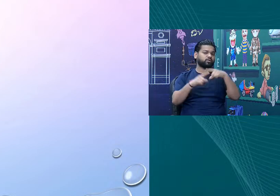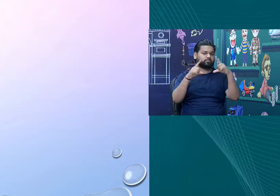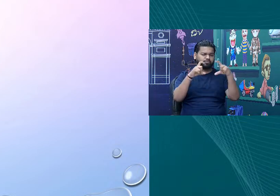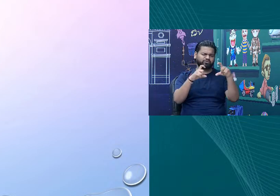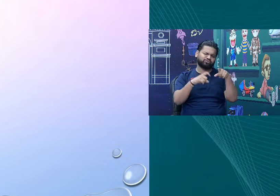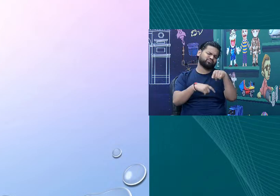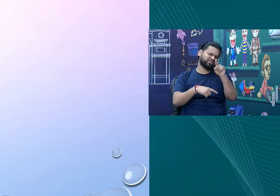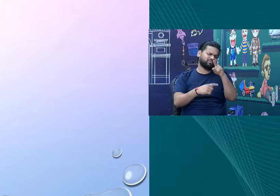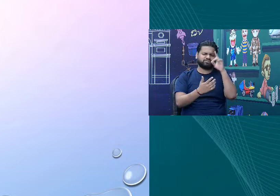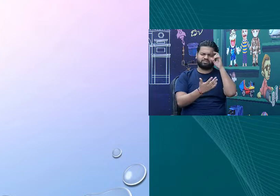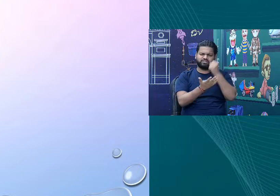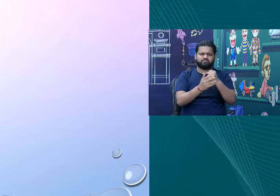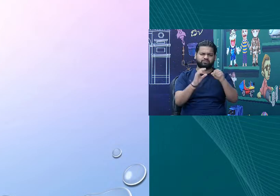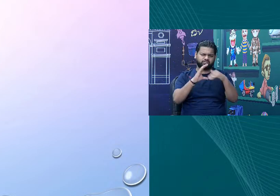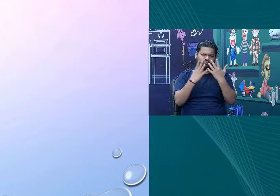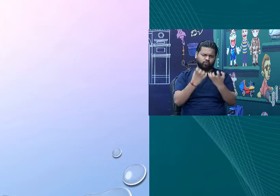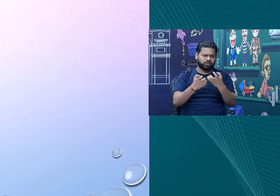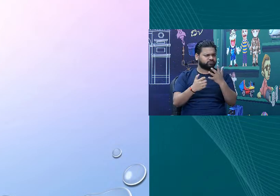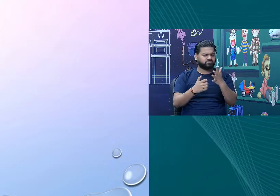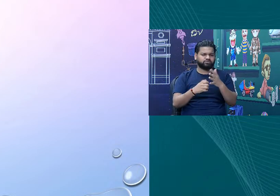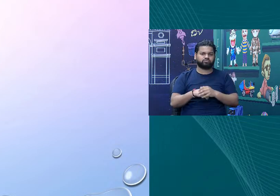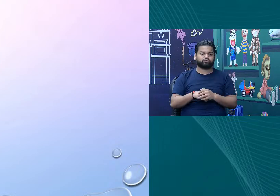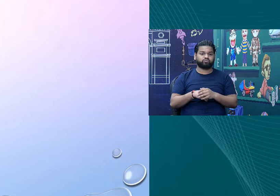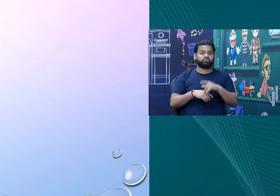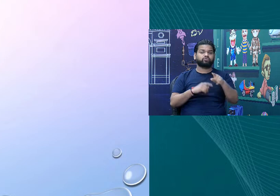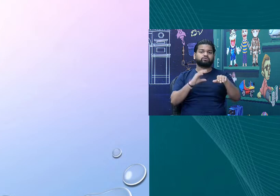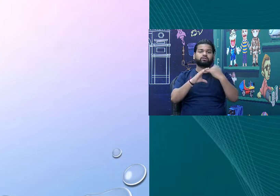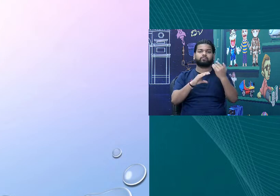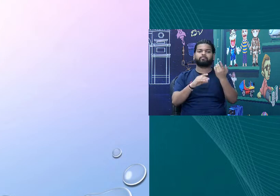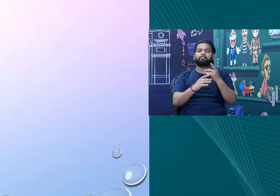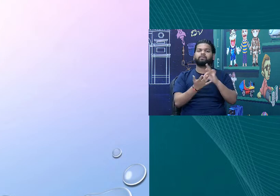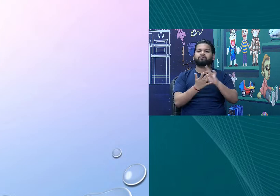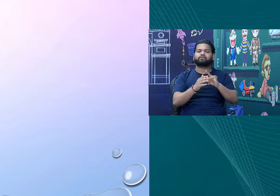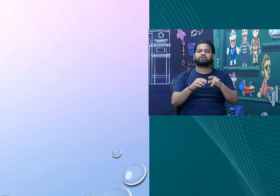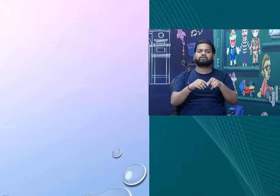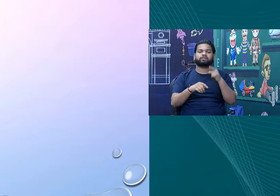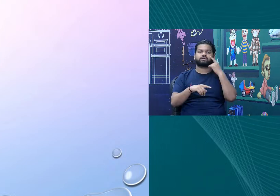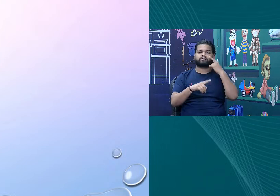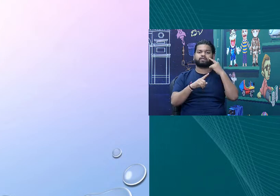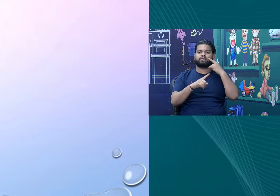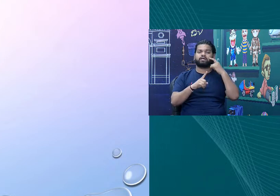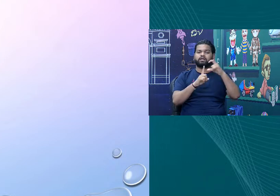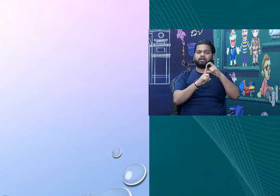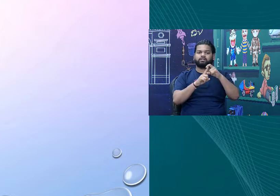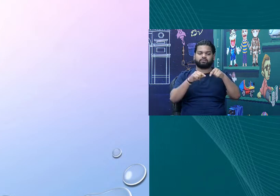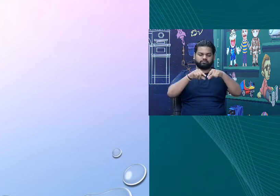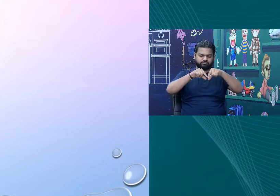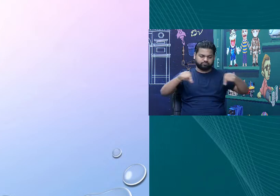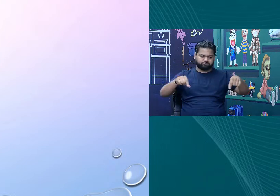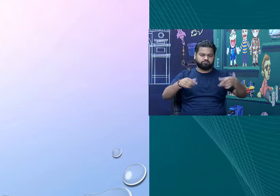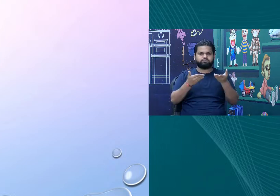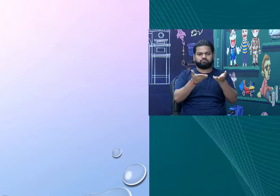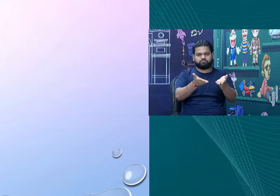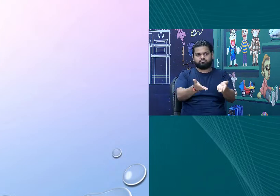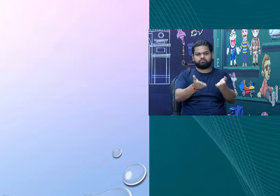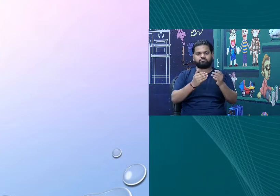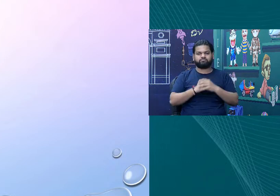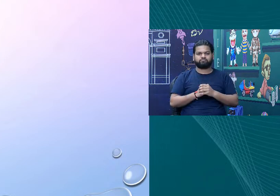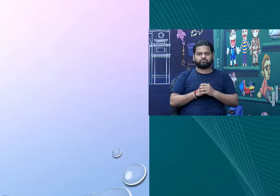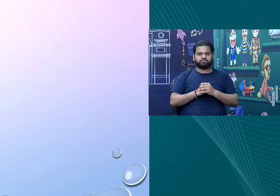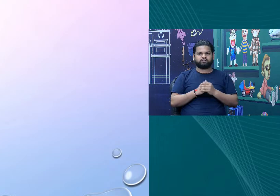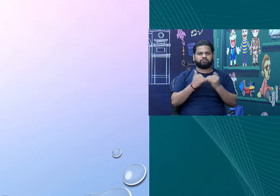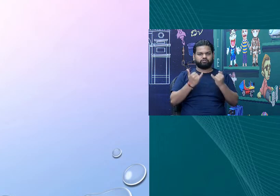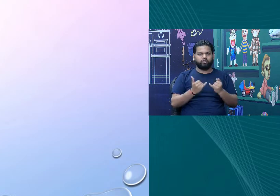and use this email ID which is flashed on the screen. So this was the end of